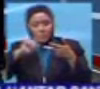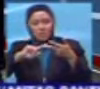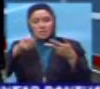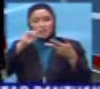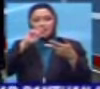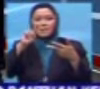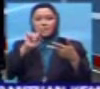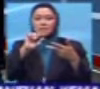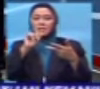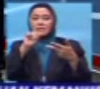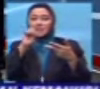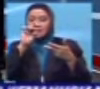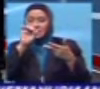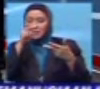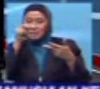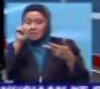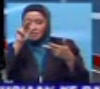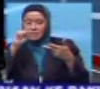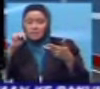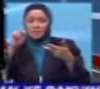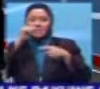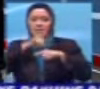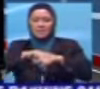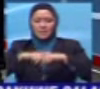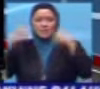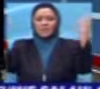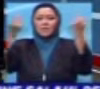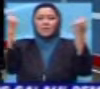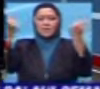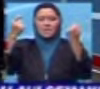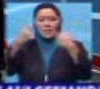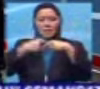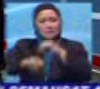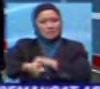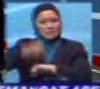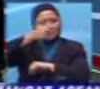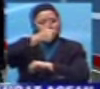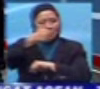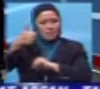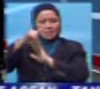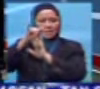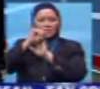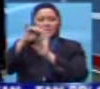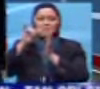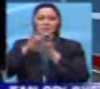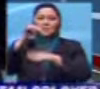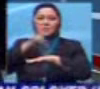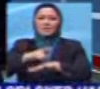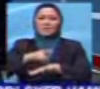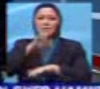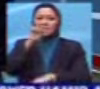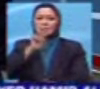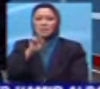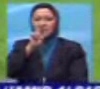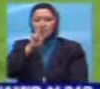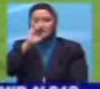majlis berprestij Anugerah Bola Sepak FIFA 2016 di Studio TPC, Zurich, Switzerland.